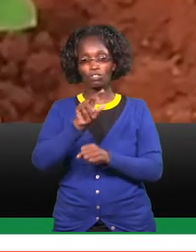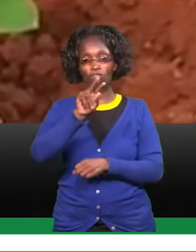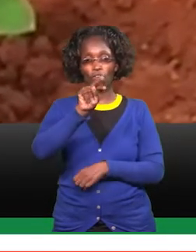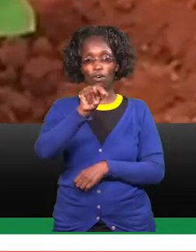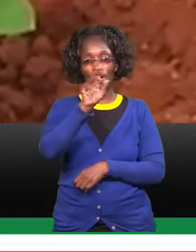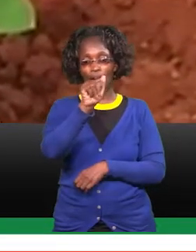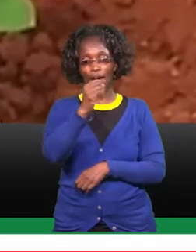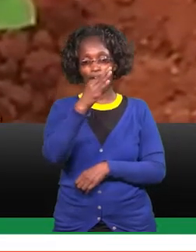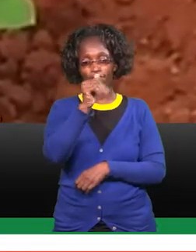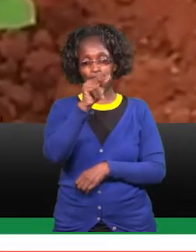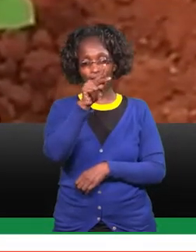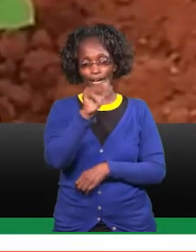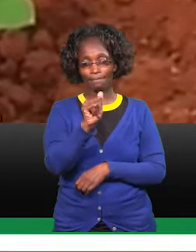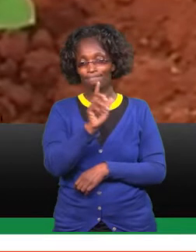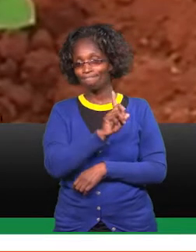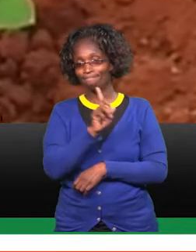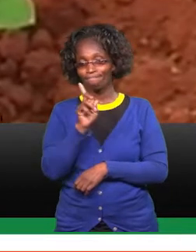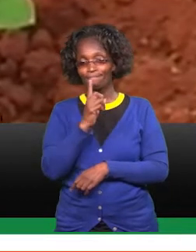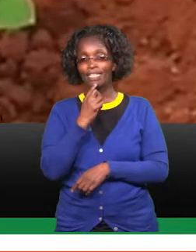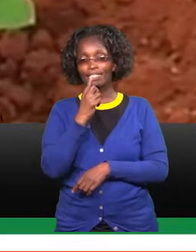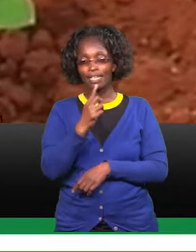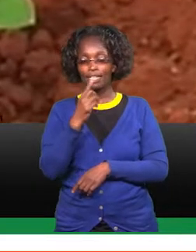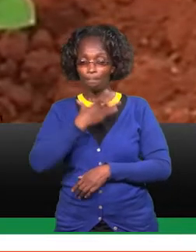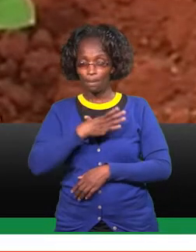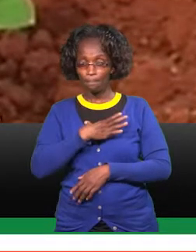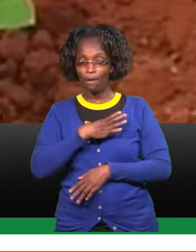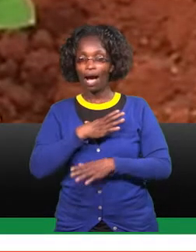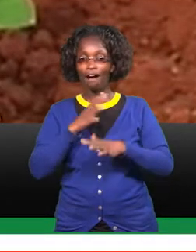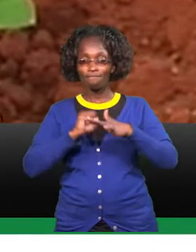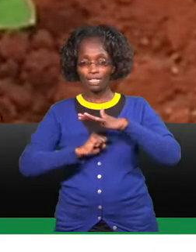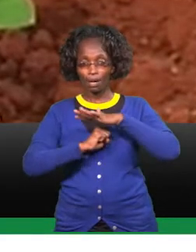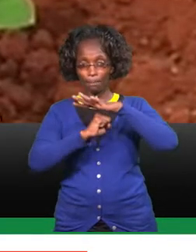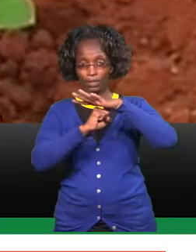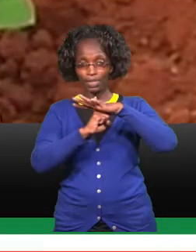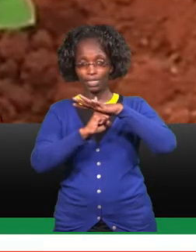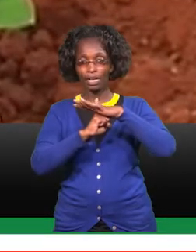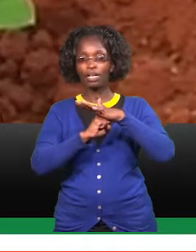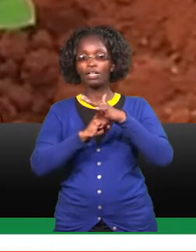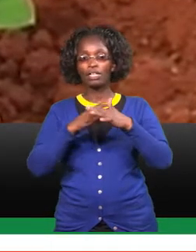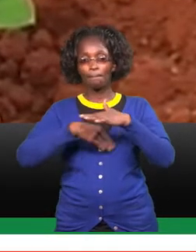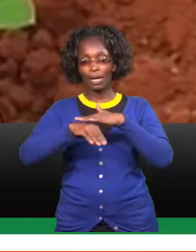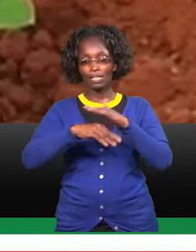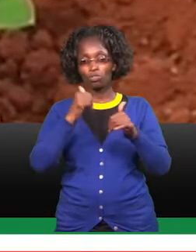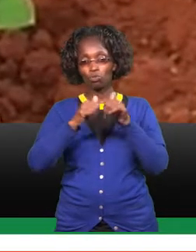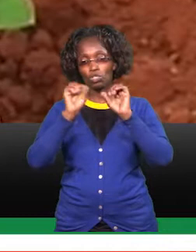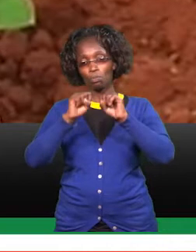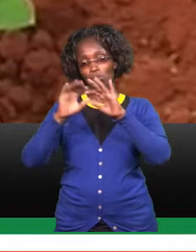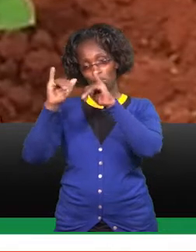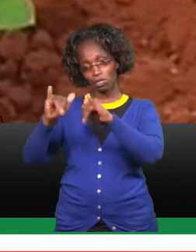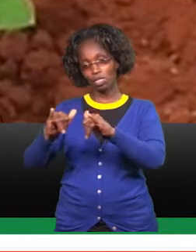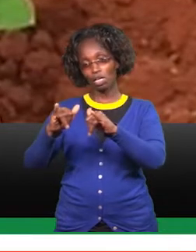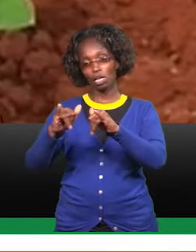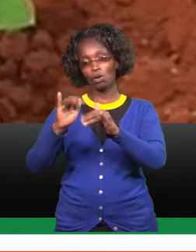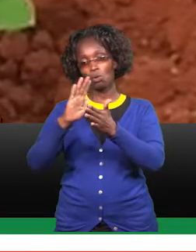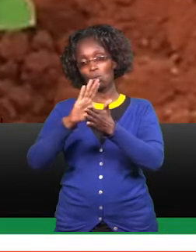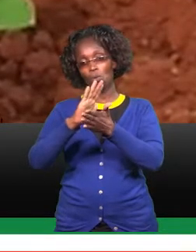la nafaka, Peter anaeleza kwamba wakulima wamekumbatia kilimo cha mimea inayostahimili kiangazi, mafunzo wanayopata chini ya